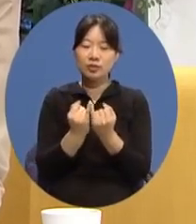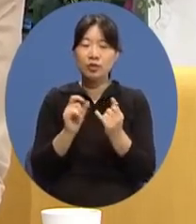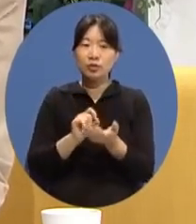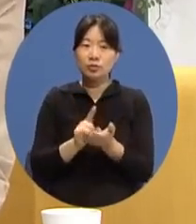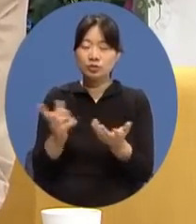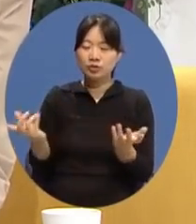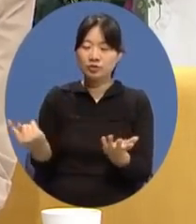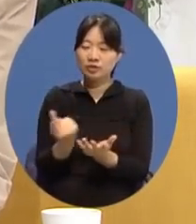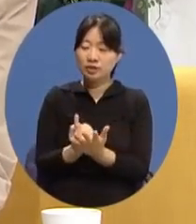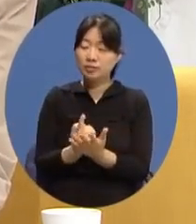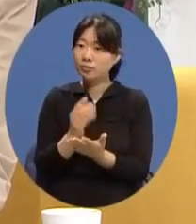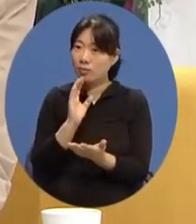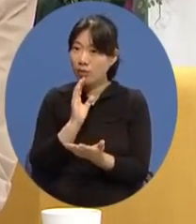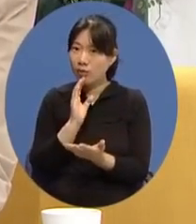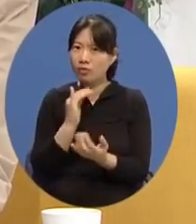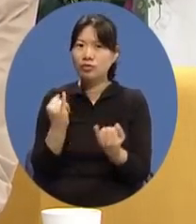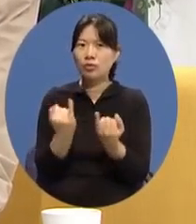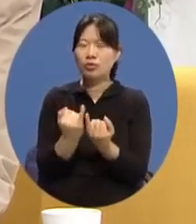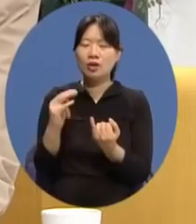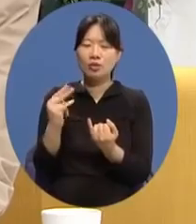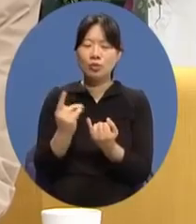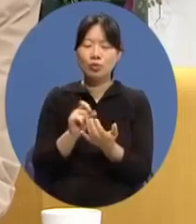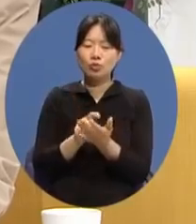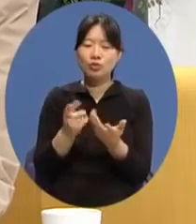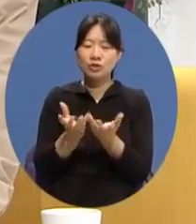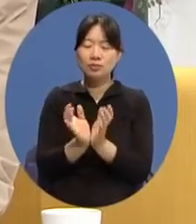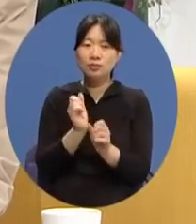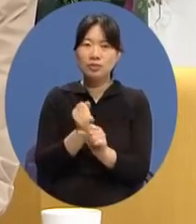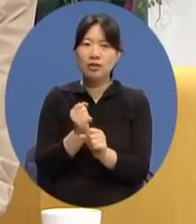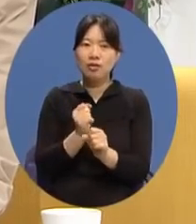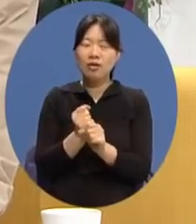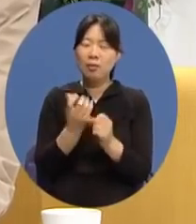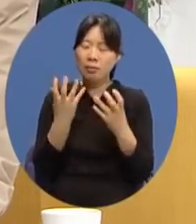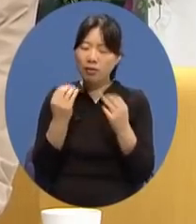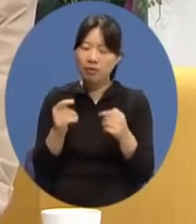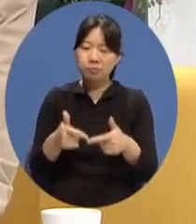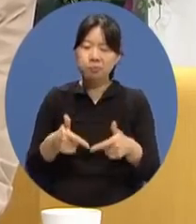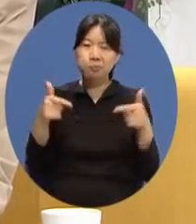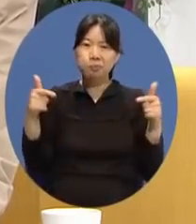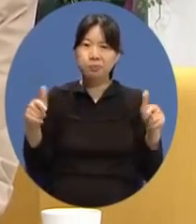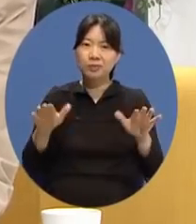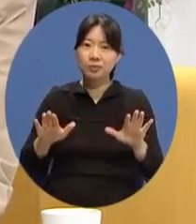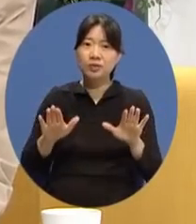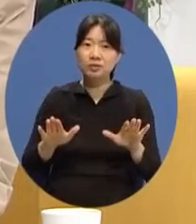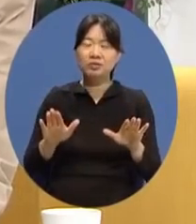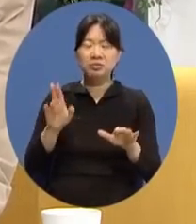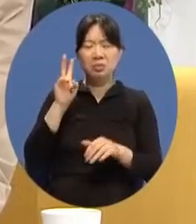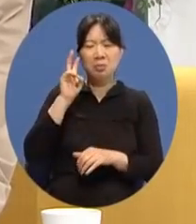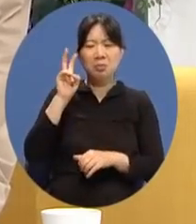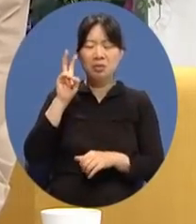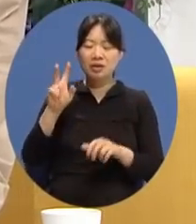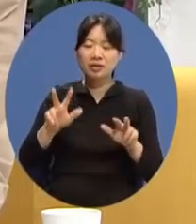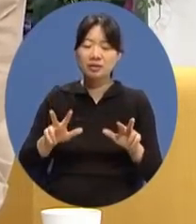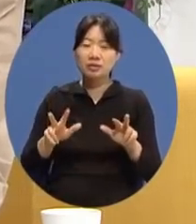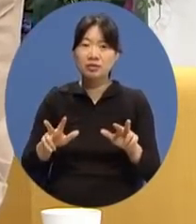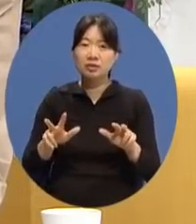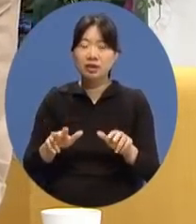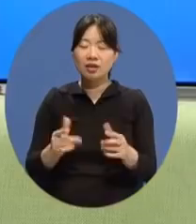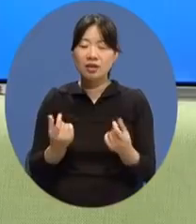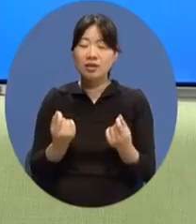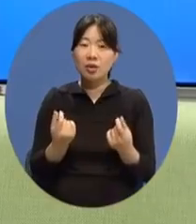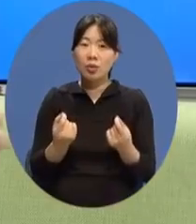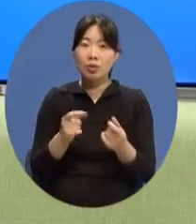건 아니죠? 아, 여자아이들도 근데 축구팀을 만드는 경우도 많이 있어요. 요새는 네. 많이 하다 보니까 그런가 네. 봐요. 요즘은요, 이제